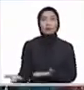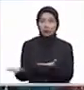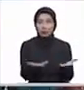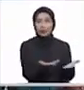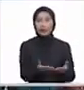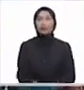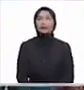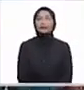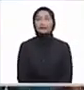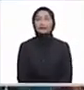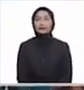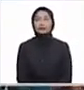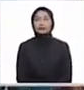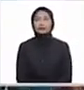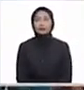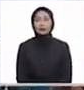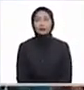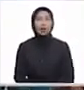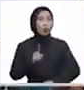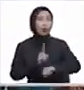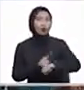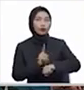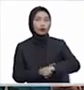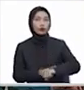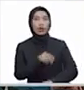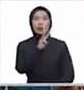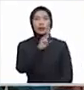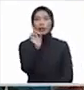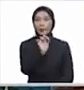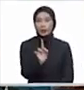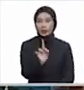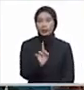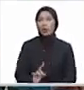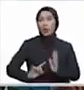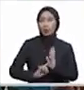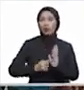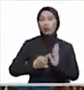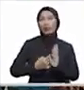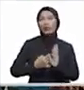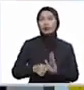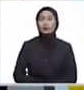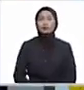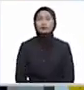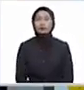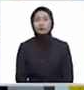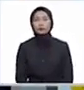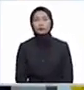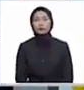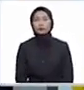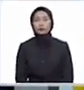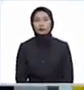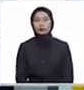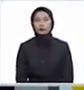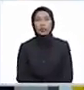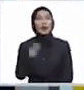gubernur nomor urut 1, Bapak Ade Sumardi. Waktu yang diberikan 3 menit, dimulai dari Anda berbicara.